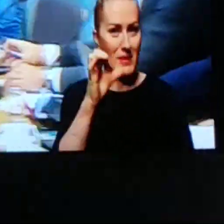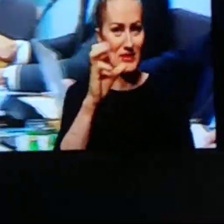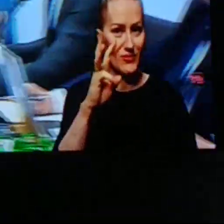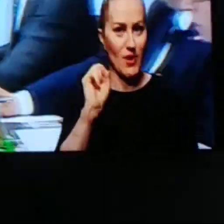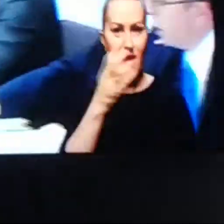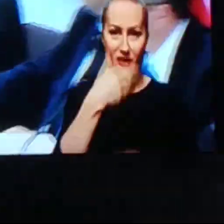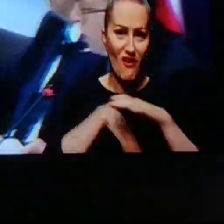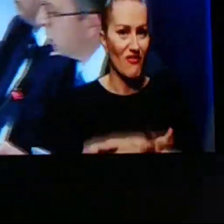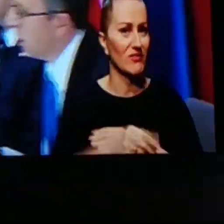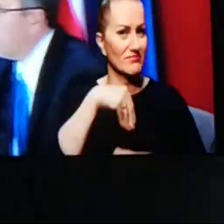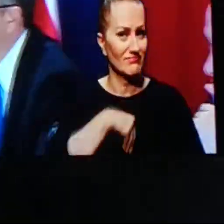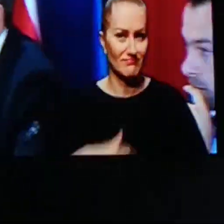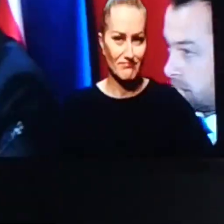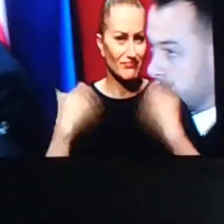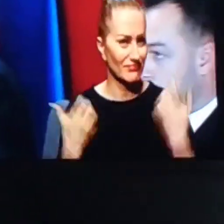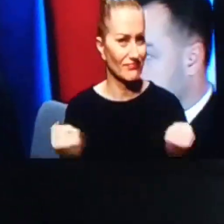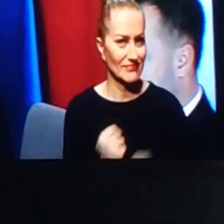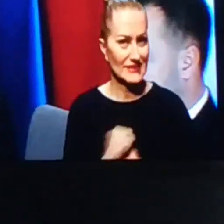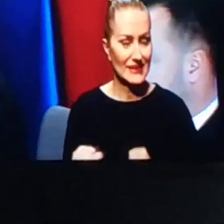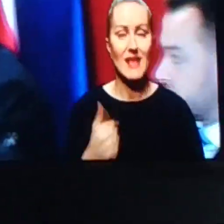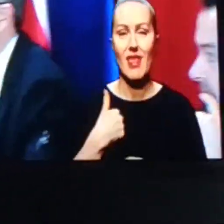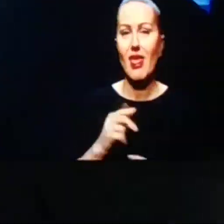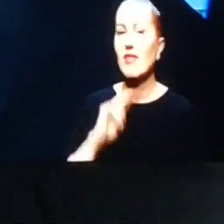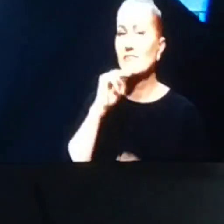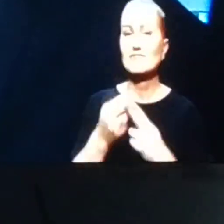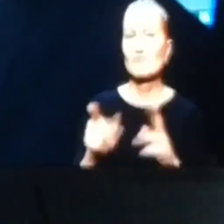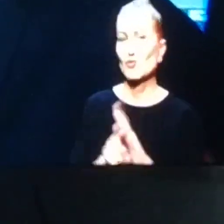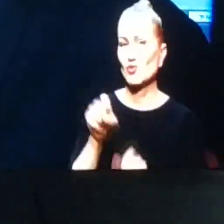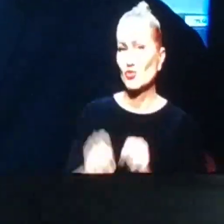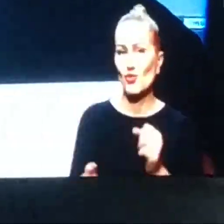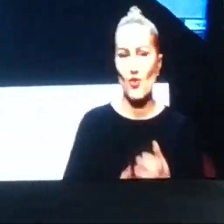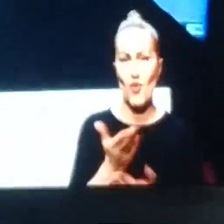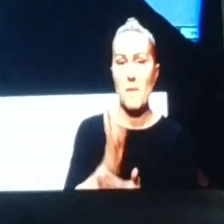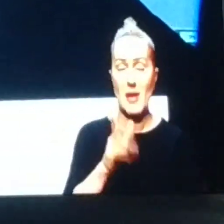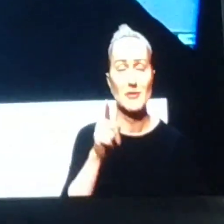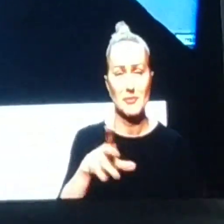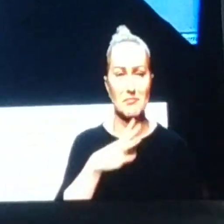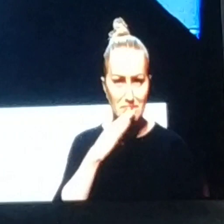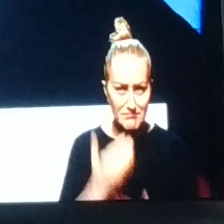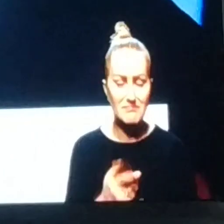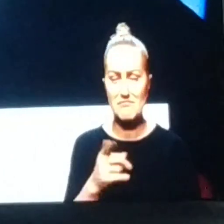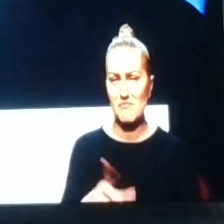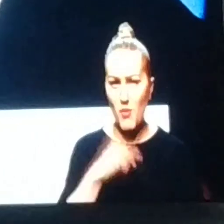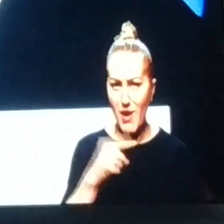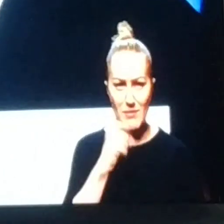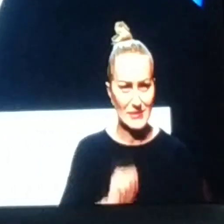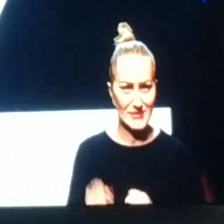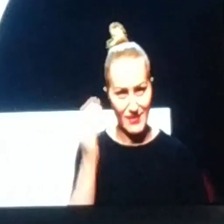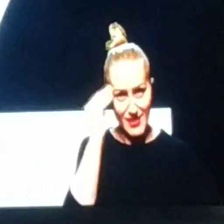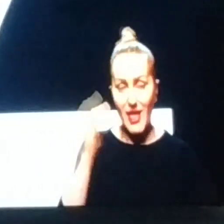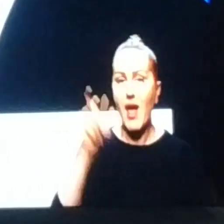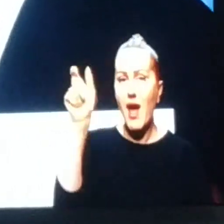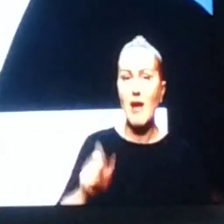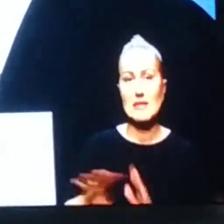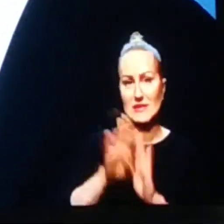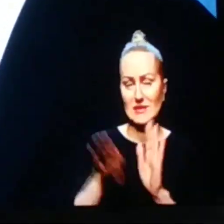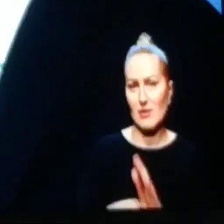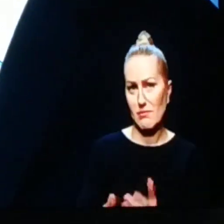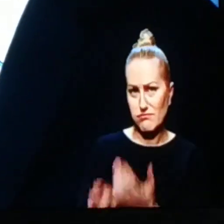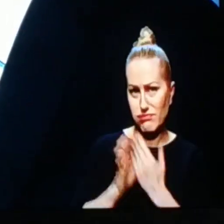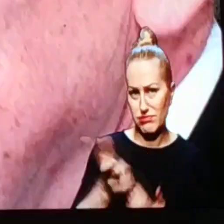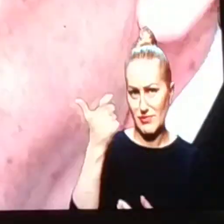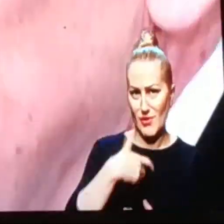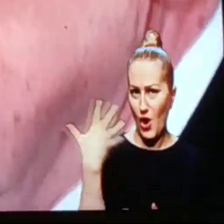przesłuchania i nie krył emocji. Ja odwołałem się do sądu. Ja powiedziałem, że to są kłamstwa, to są nieprawdziwe rzeczy, a ten człowiek zaczął mnie znieważać